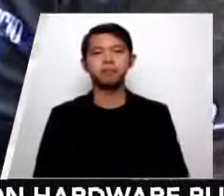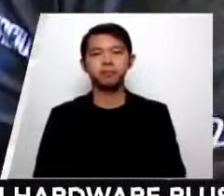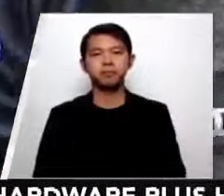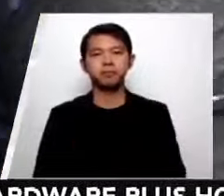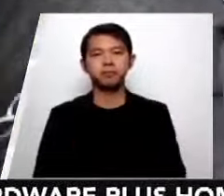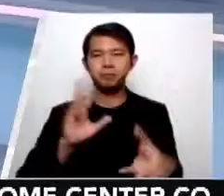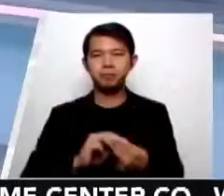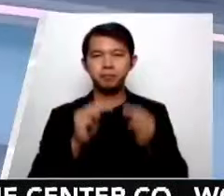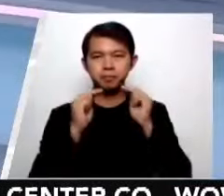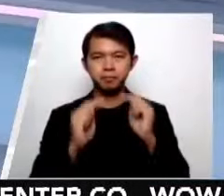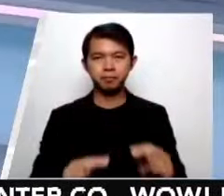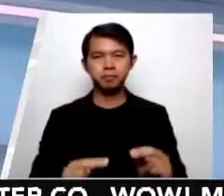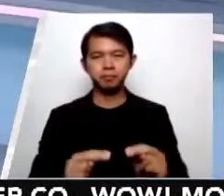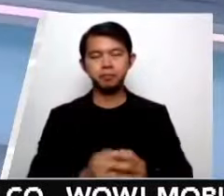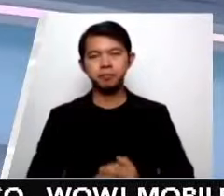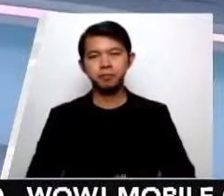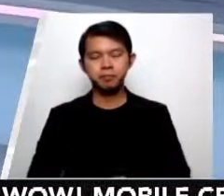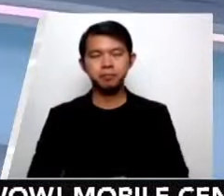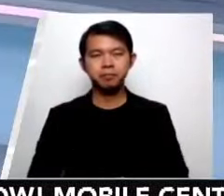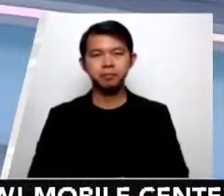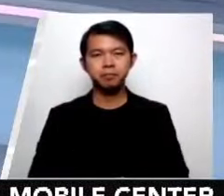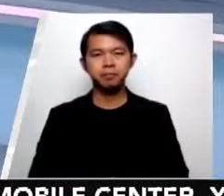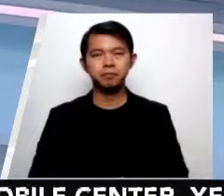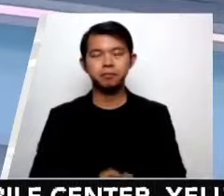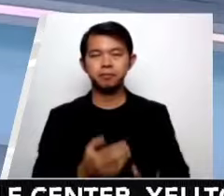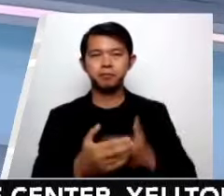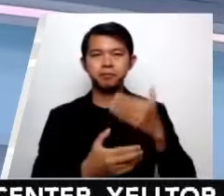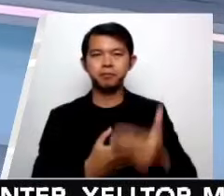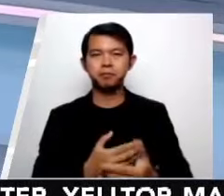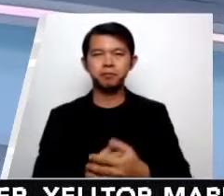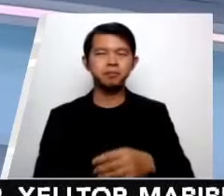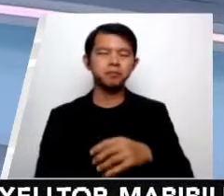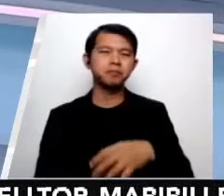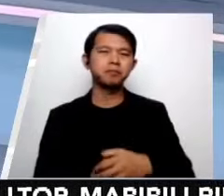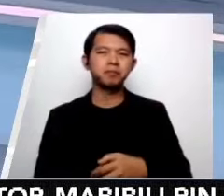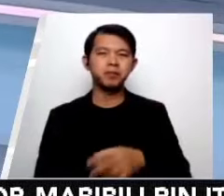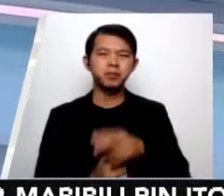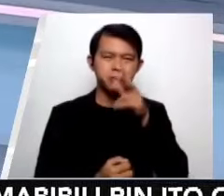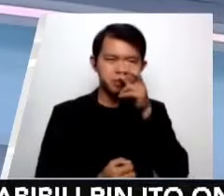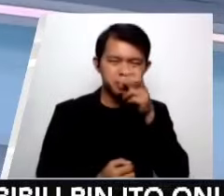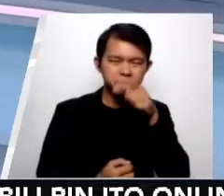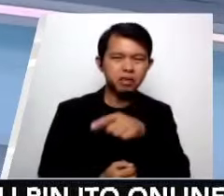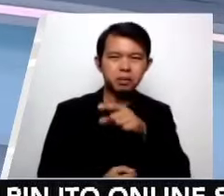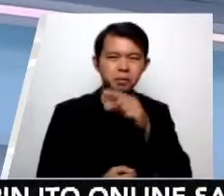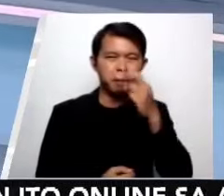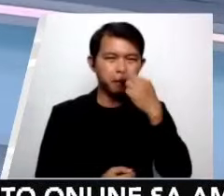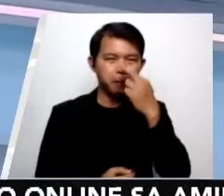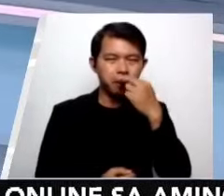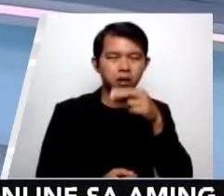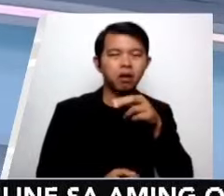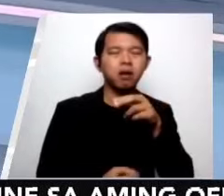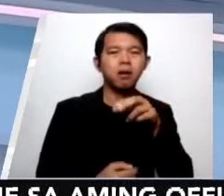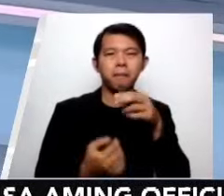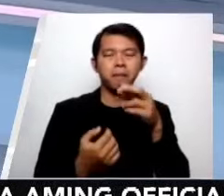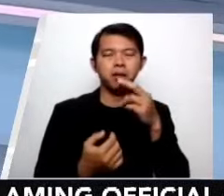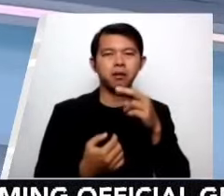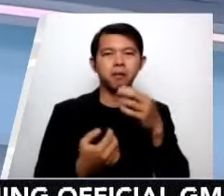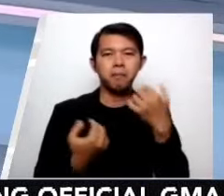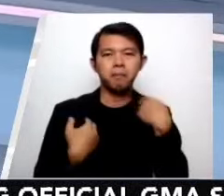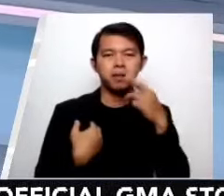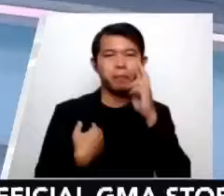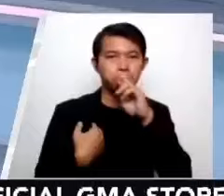News. Bukod sa surot at daga, may nakita na rin daw na ipis sa Naiya. Tingin naman ng Department of